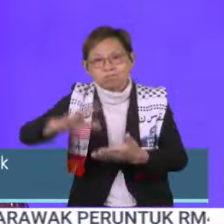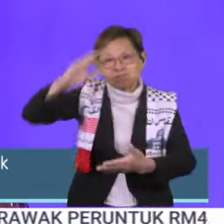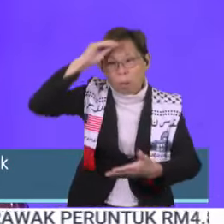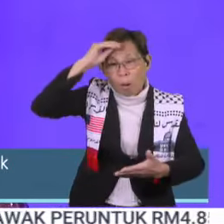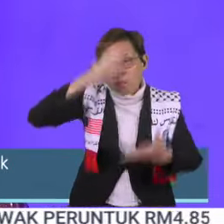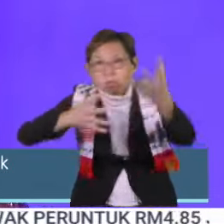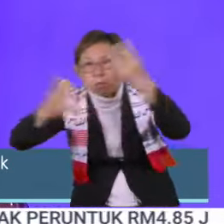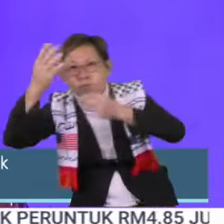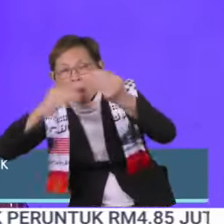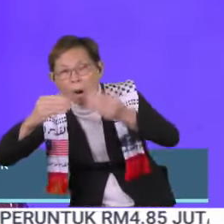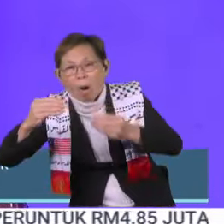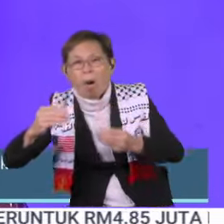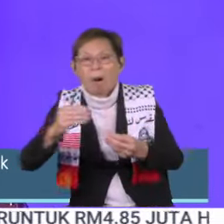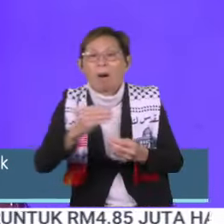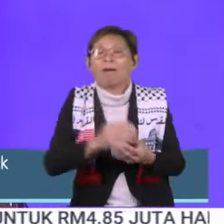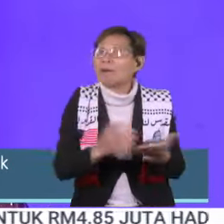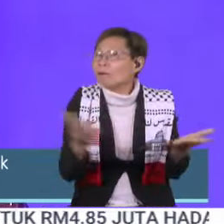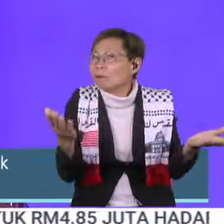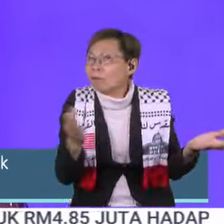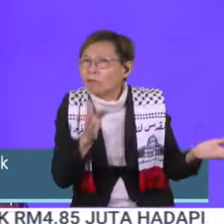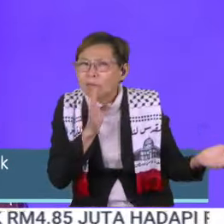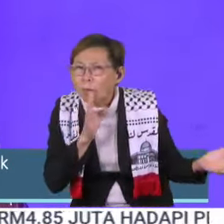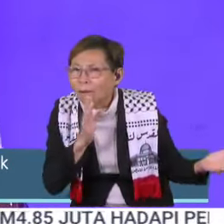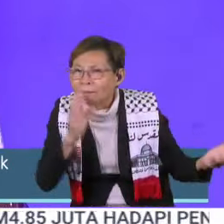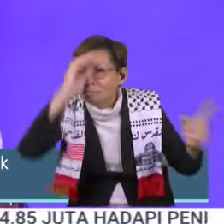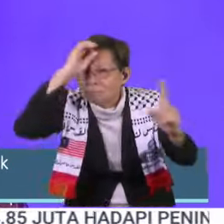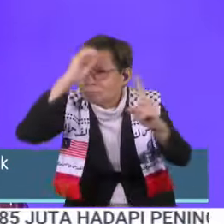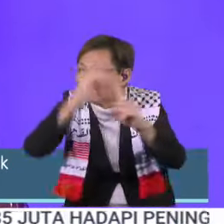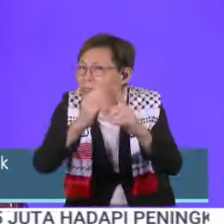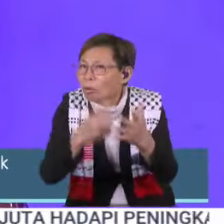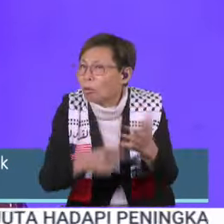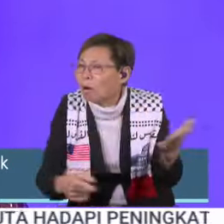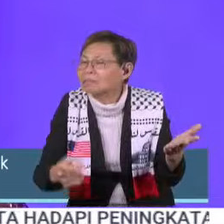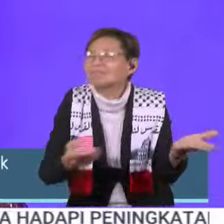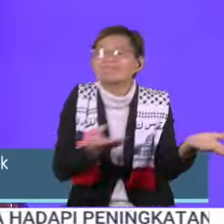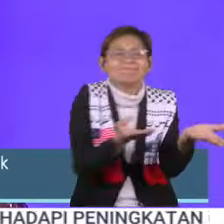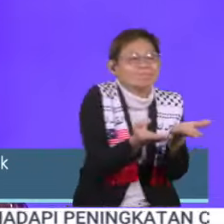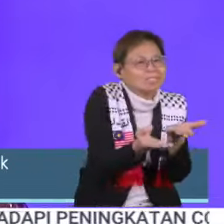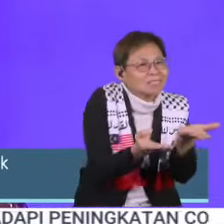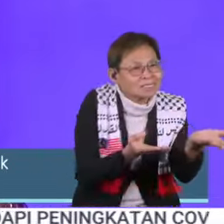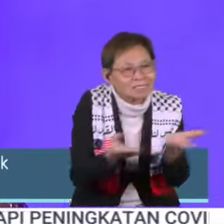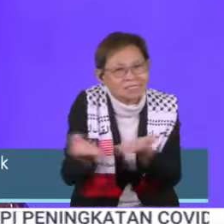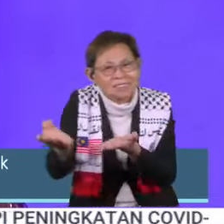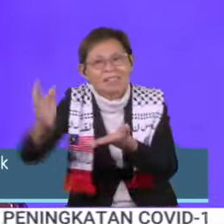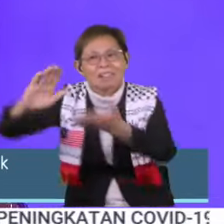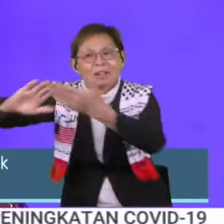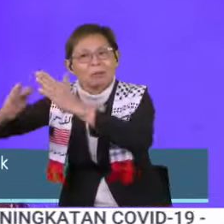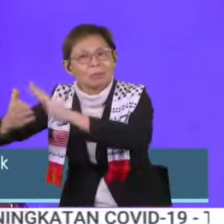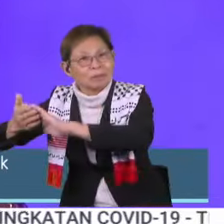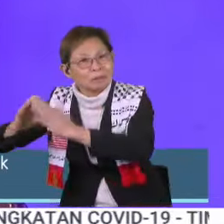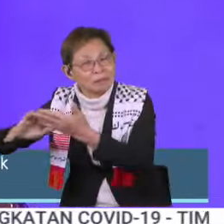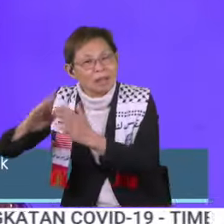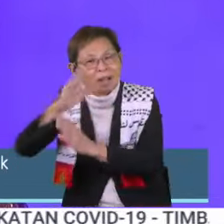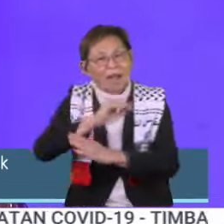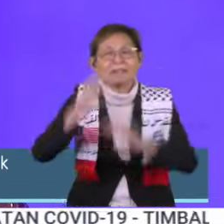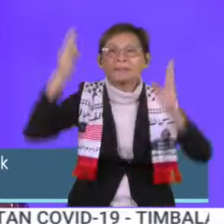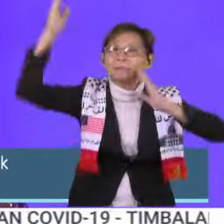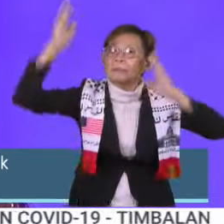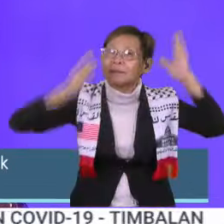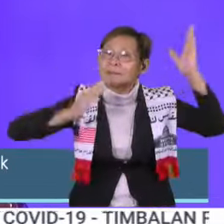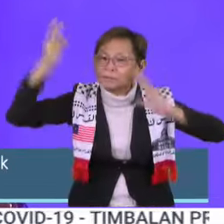knowledge. But for what purpose? To serve the community and the